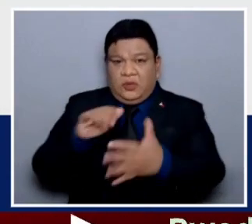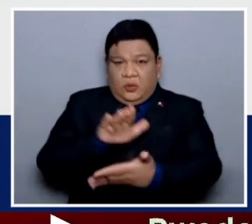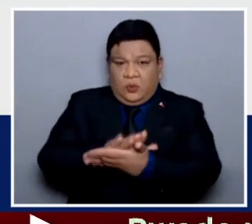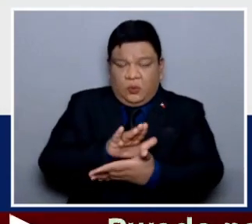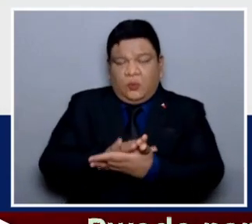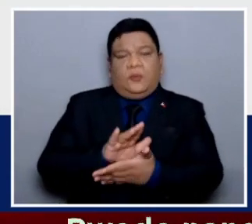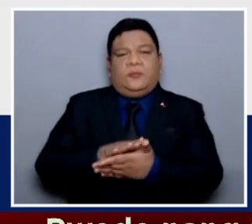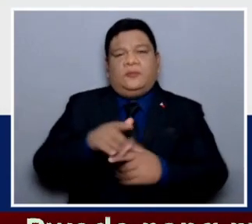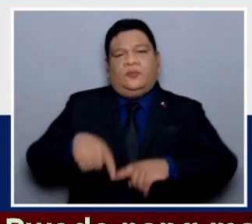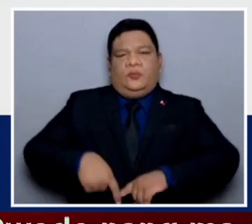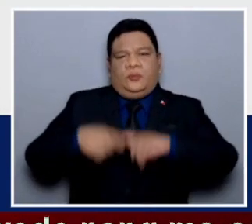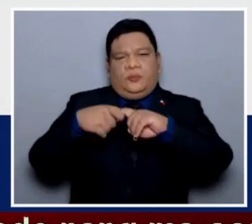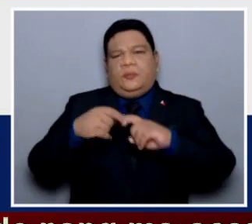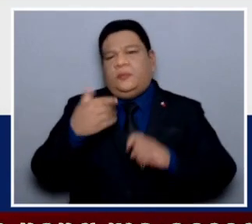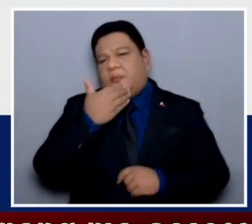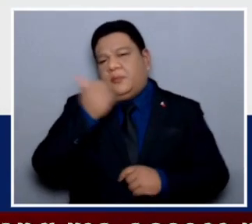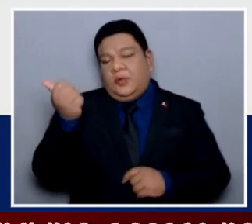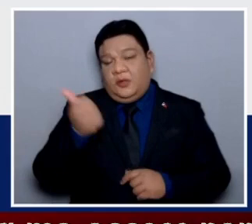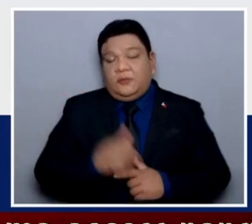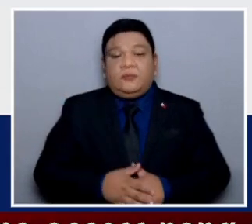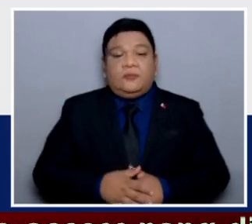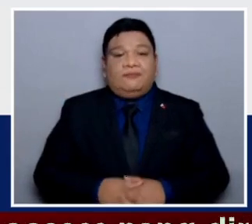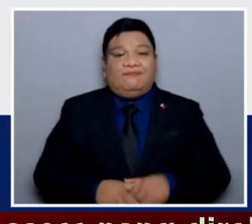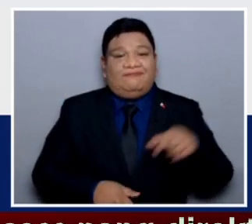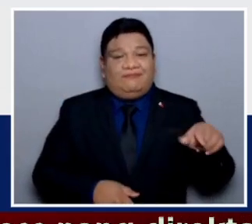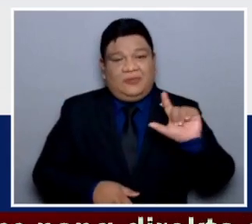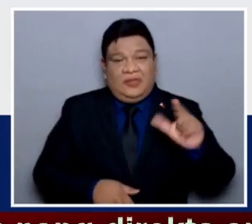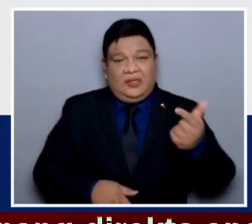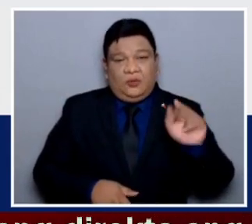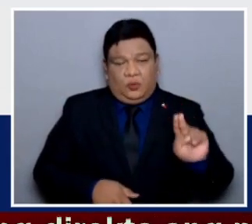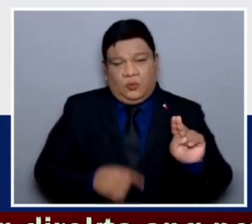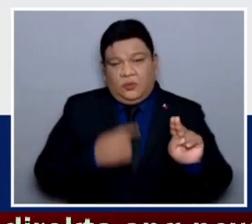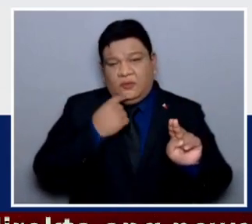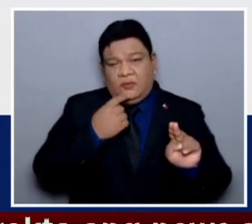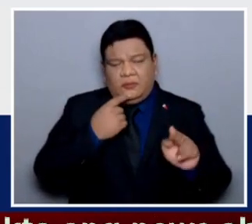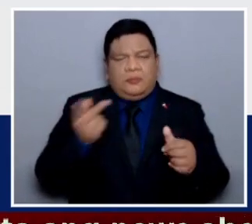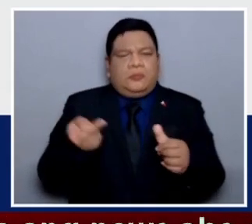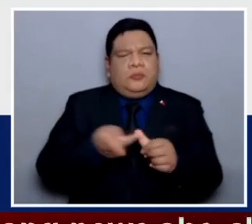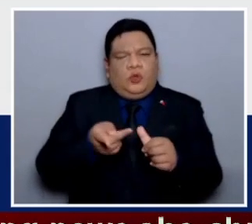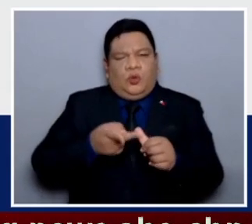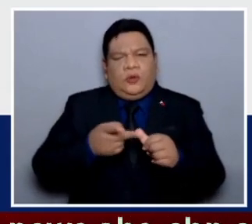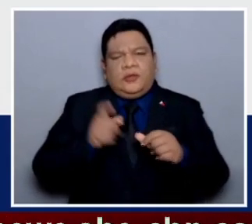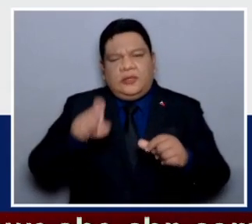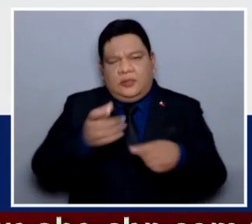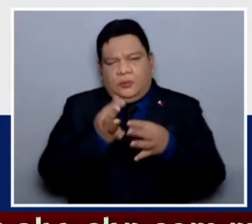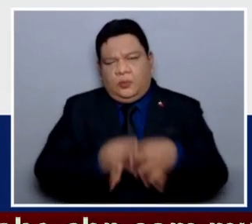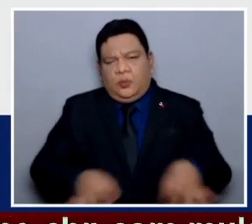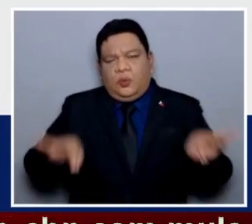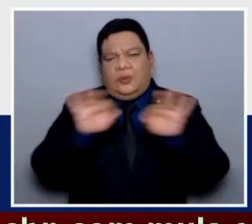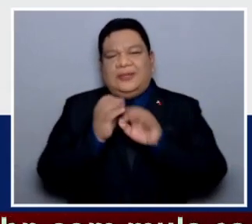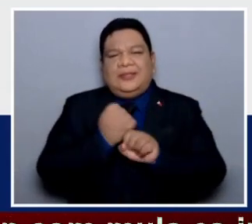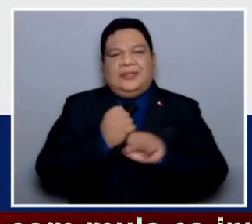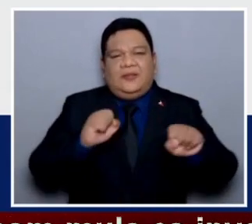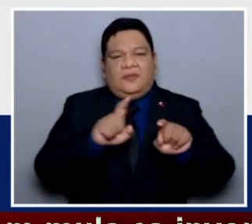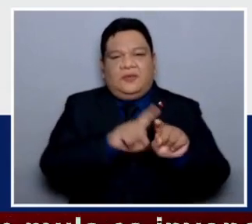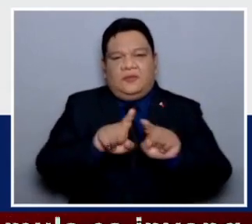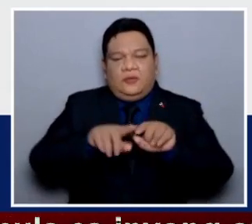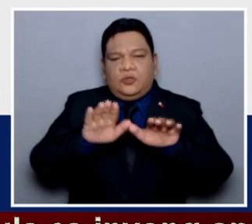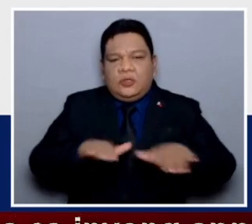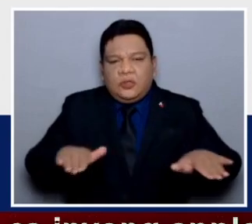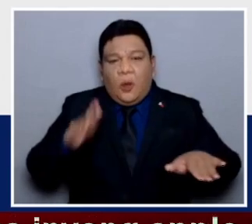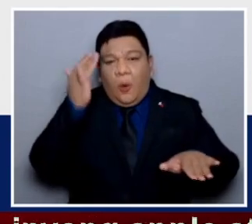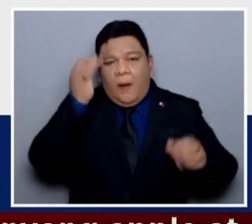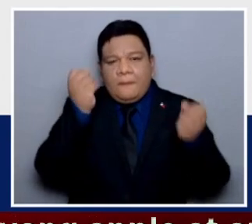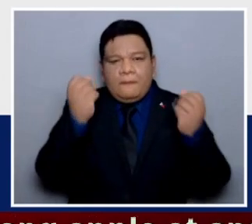pang pagtitipon. Ayon sa lokal na pamahalaan, prioridad nilang mapanatili ang kaligtasan ng mga bata, lalo't maraming bata pa ang